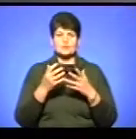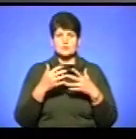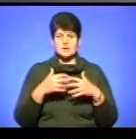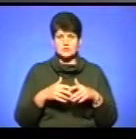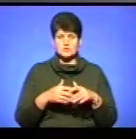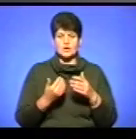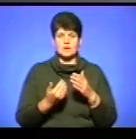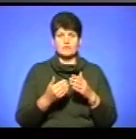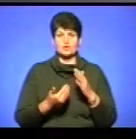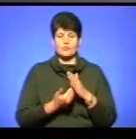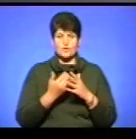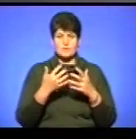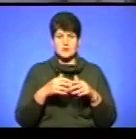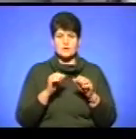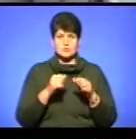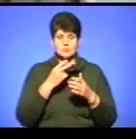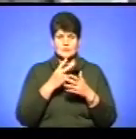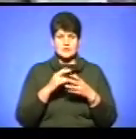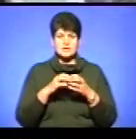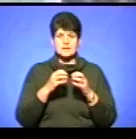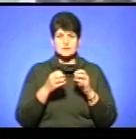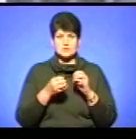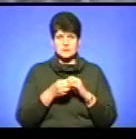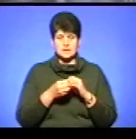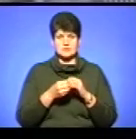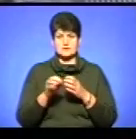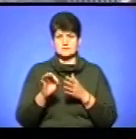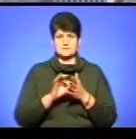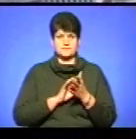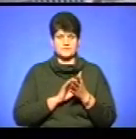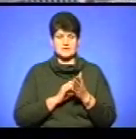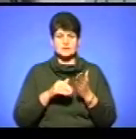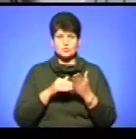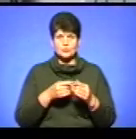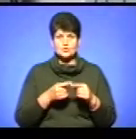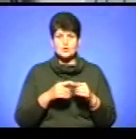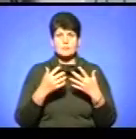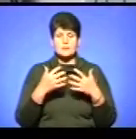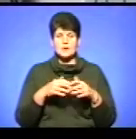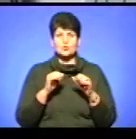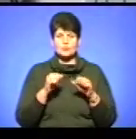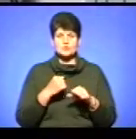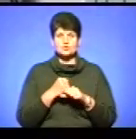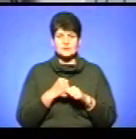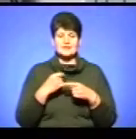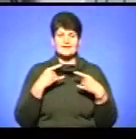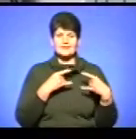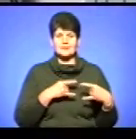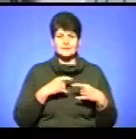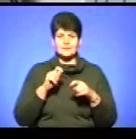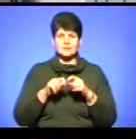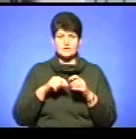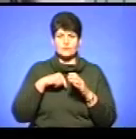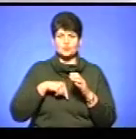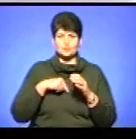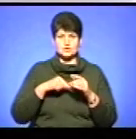апарата лікар може побачити результати обстеження в режимі онлайн. За допомогою цього апарату можна зробити рентген і обстежити внутрішні